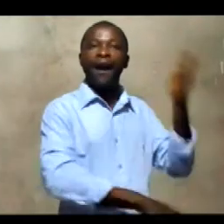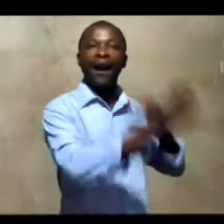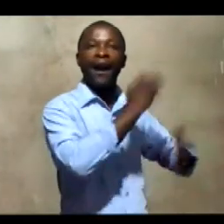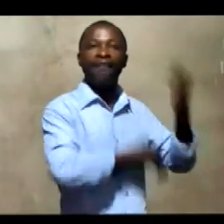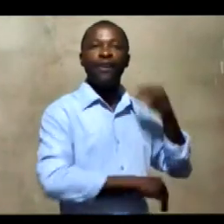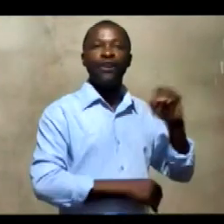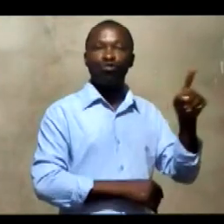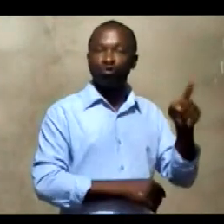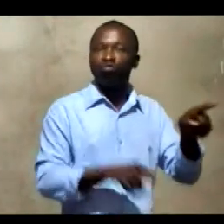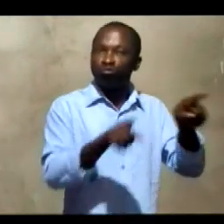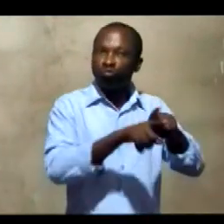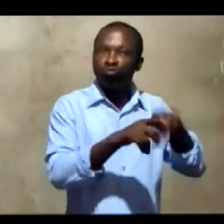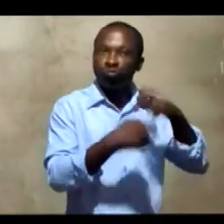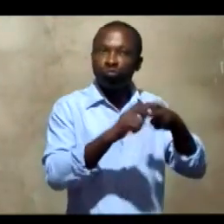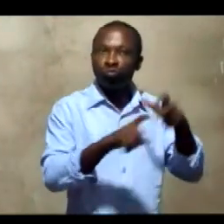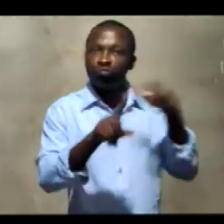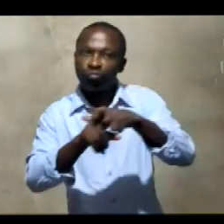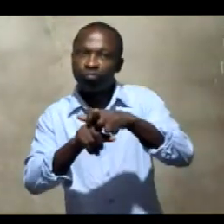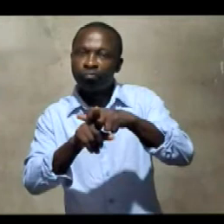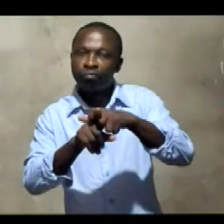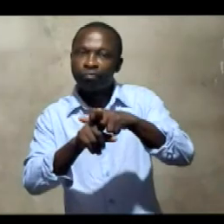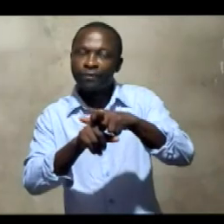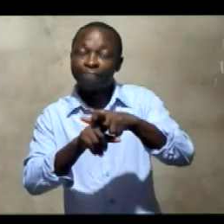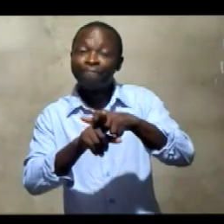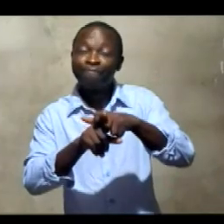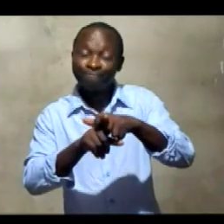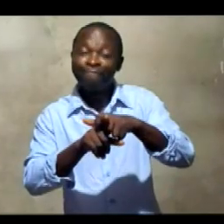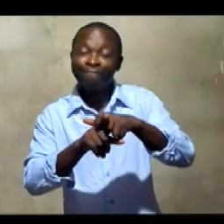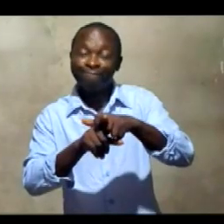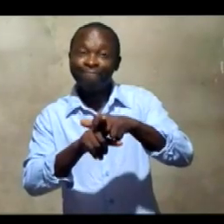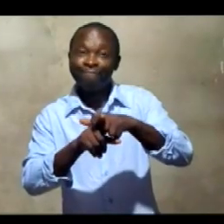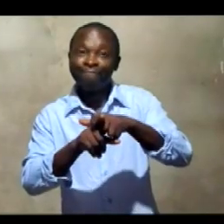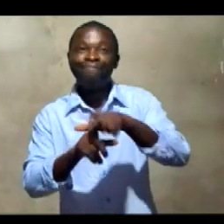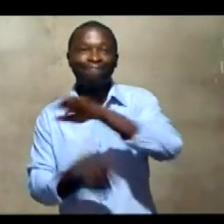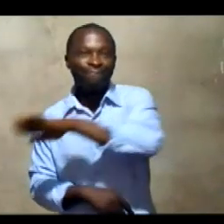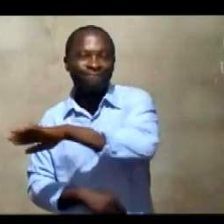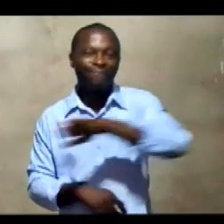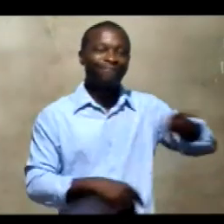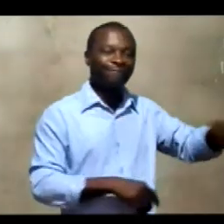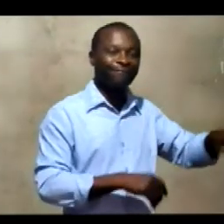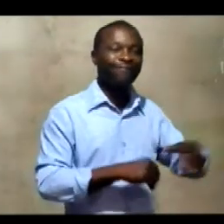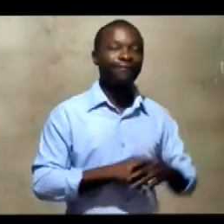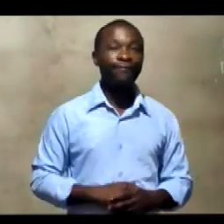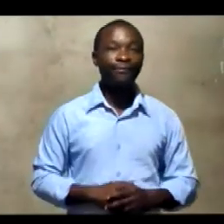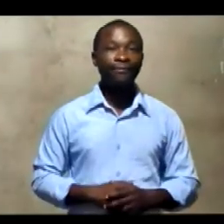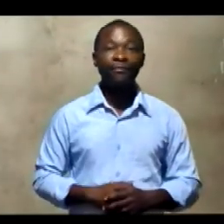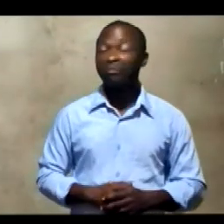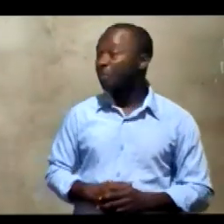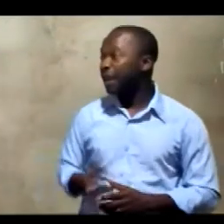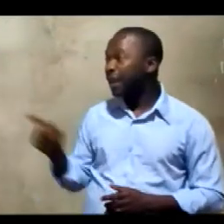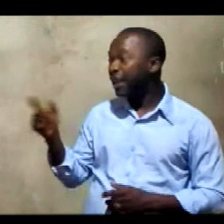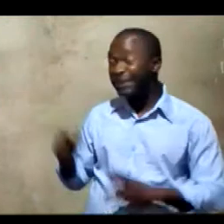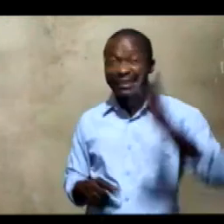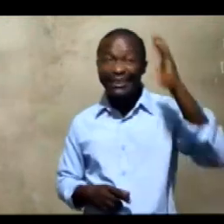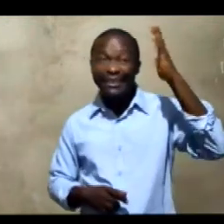avait éclaté, mais après classée sans suite. 3 jeunes filles âgées de 13 et 14 ans ont fait manque de salive et de larmes. Plus